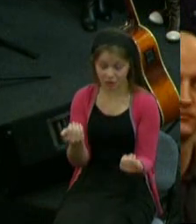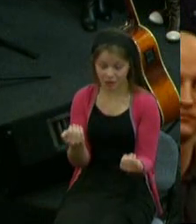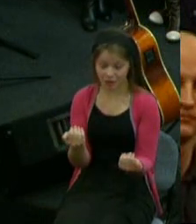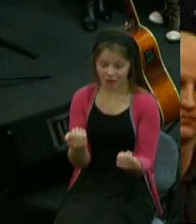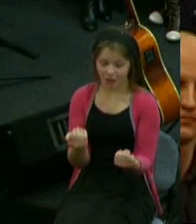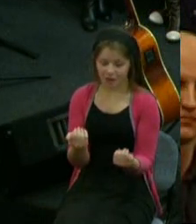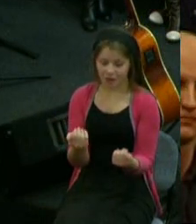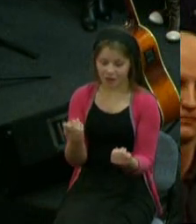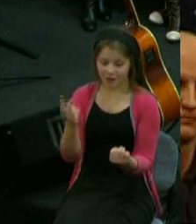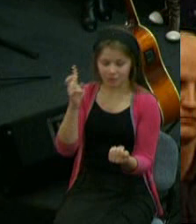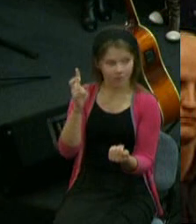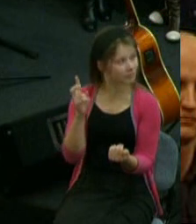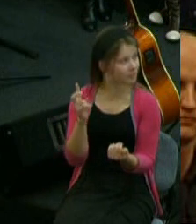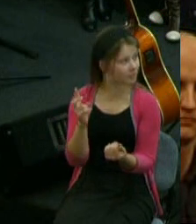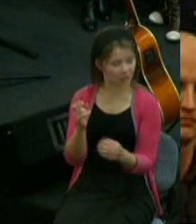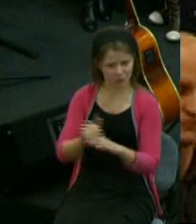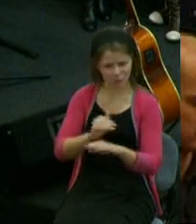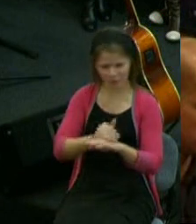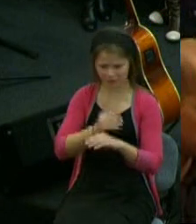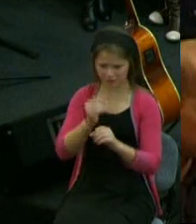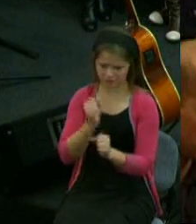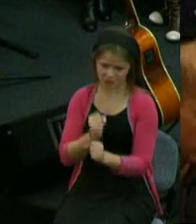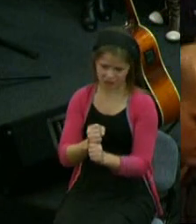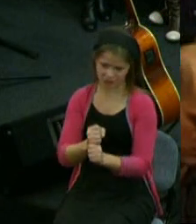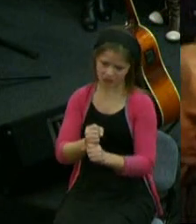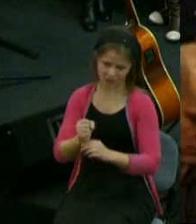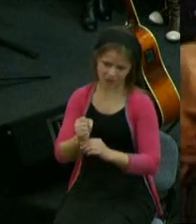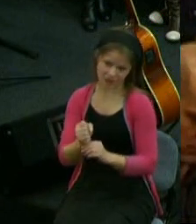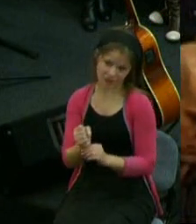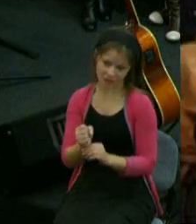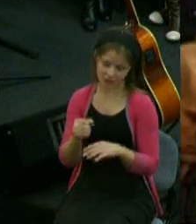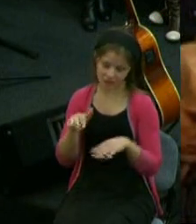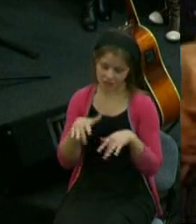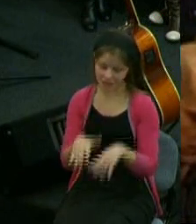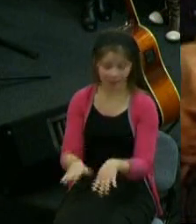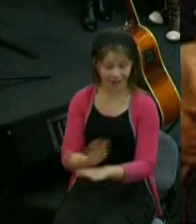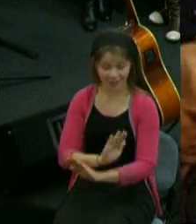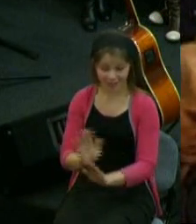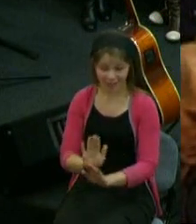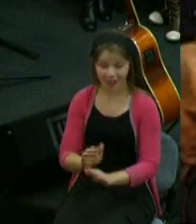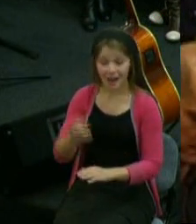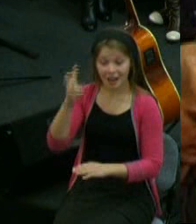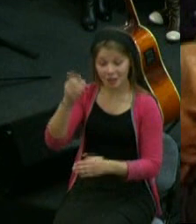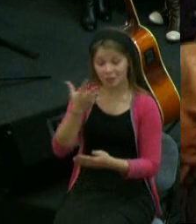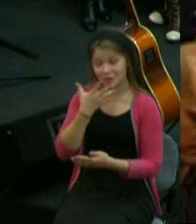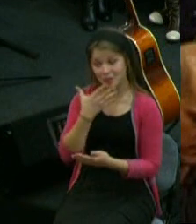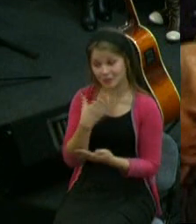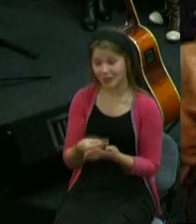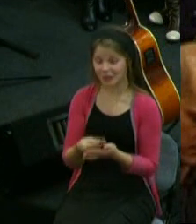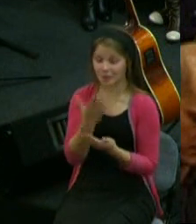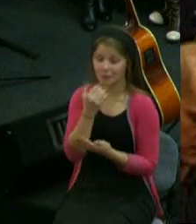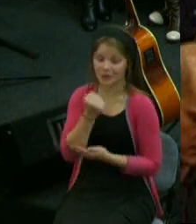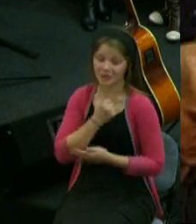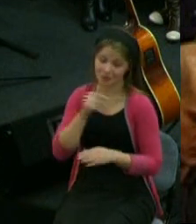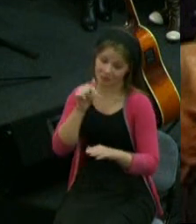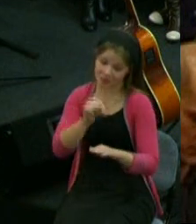нас свою увагу, по-особливому якісь добрі вчинки, добрі діла були. Ні, брати і сестри. Але Бог своєю милостю доторкнувся